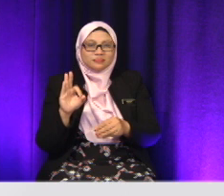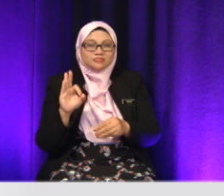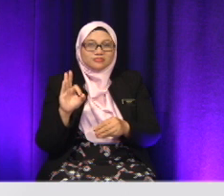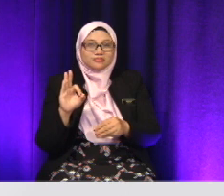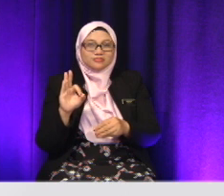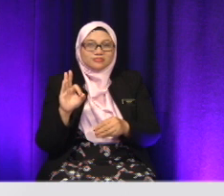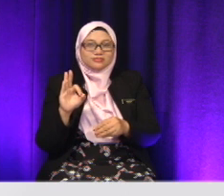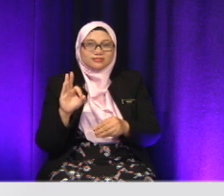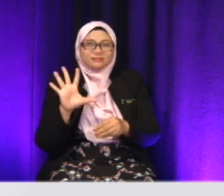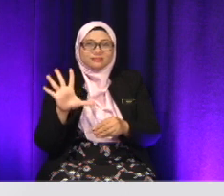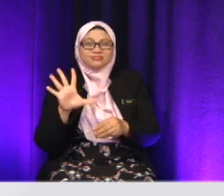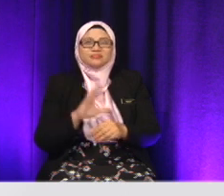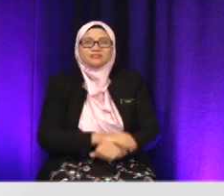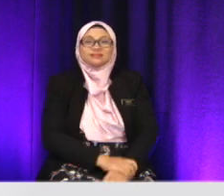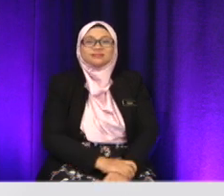905